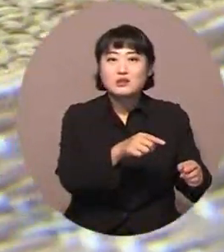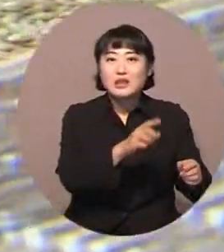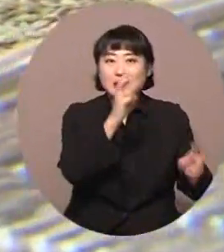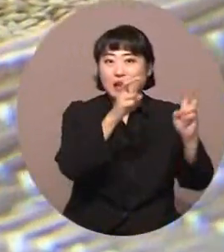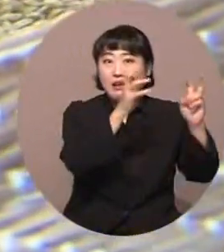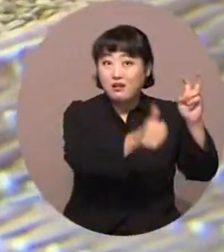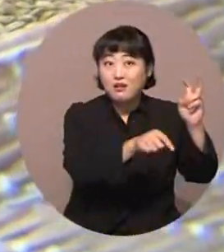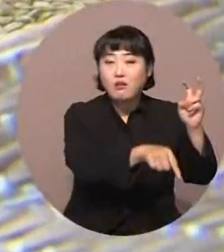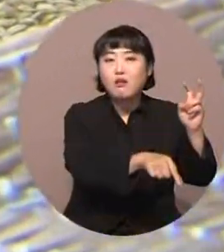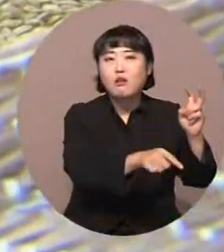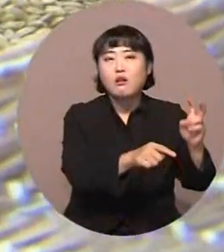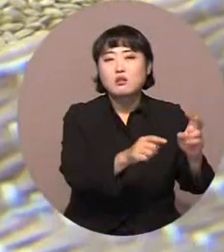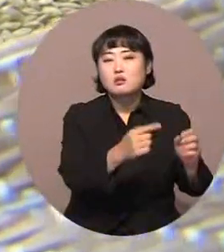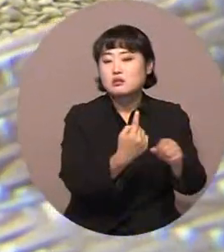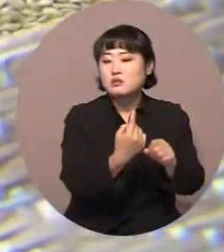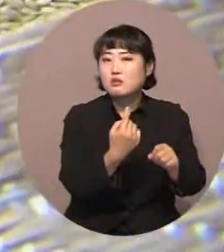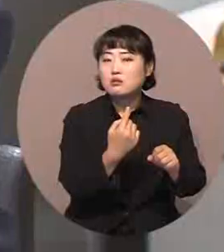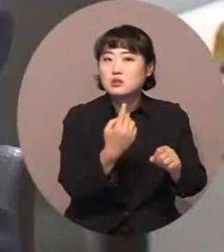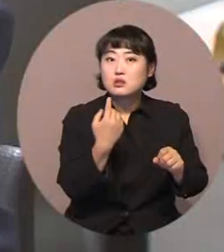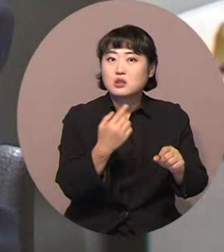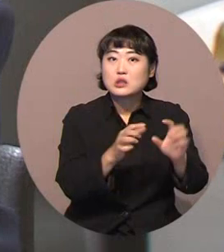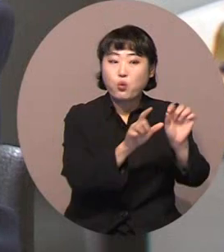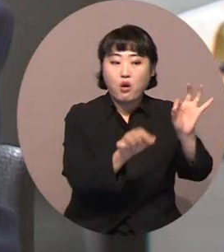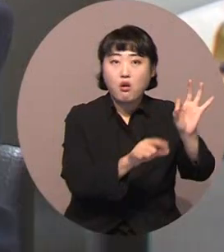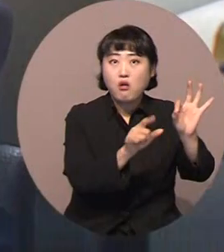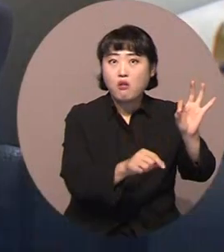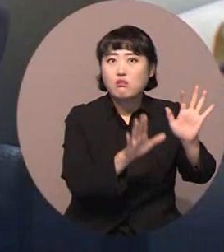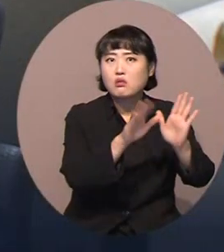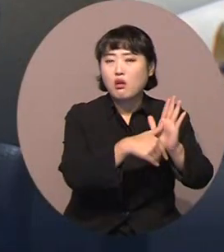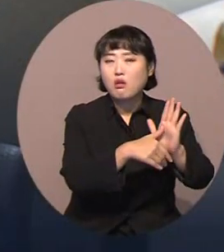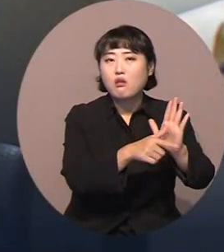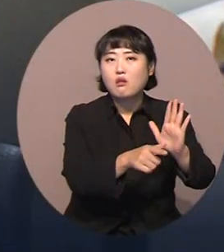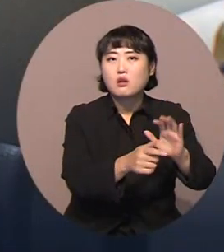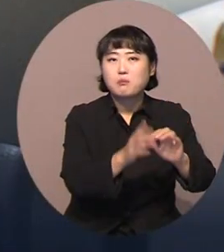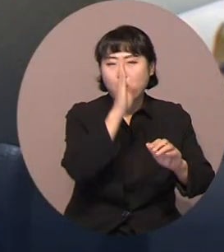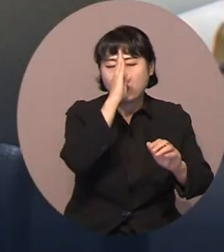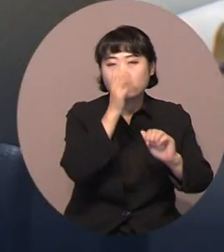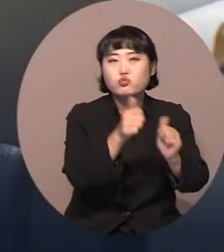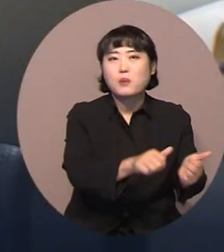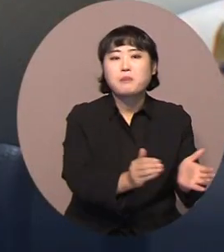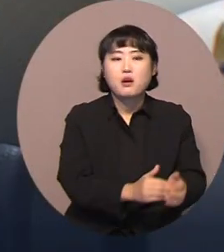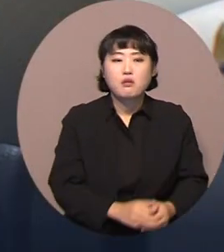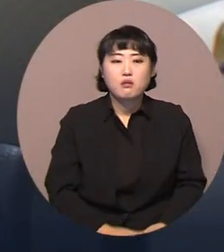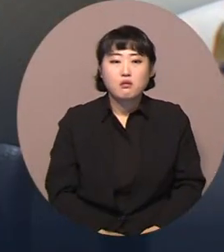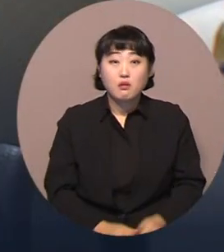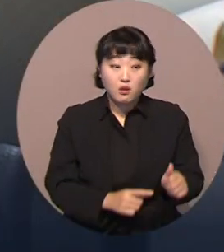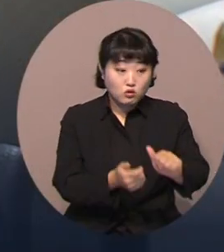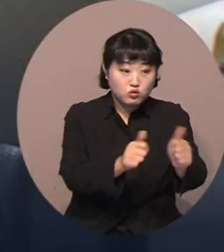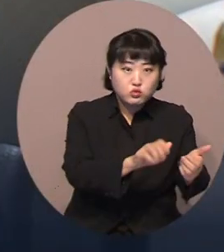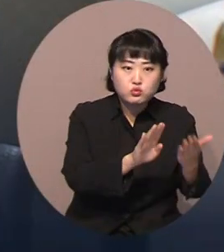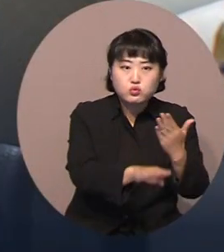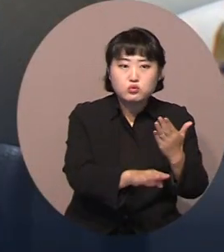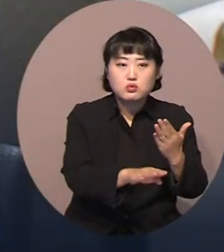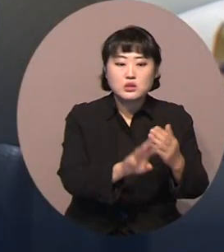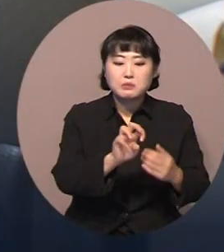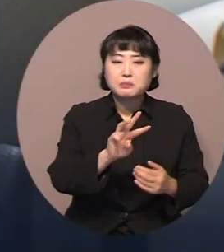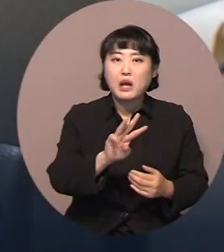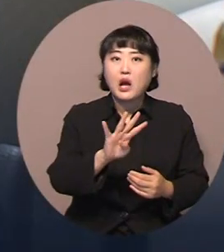숨졌습니다. 사망하고 나니까 삼식사업의 돈도 배치사업의 돈도 못